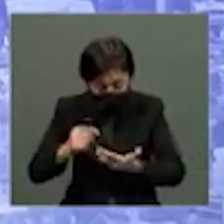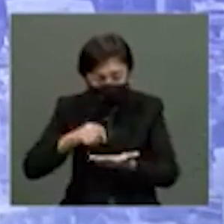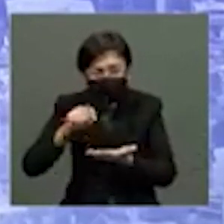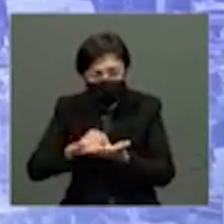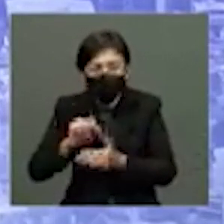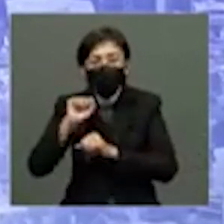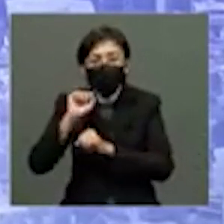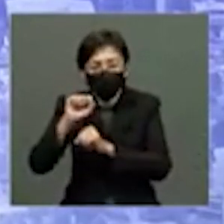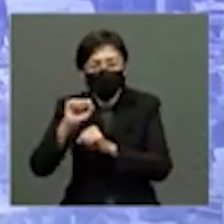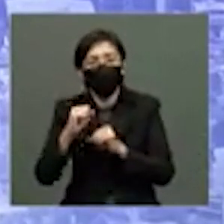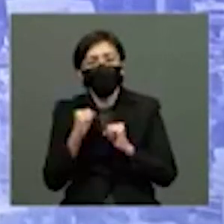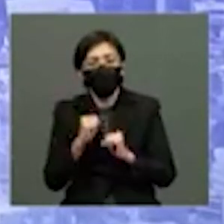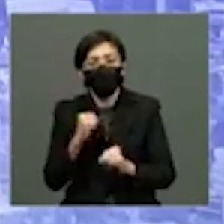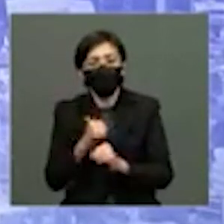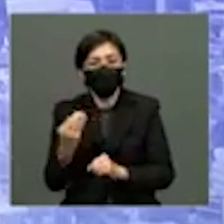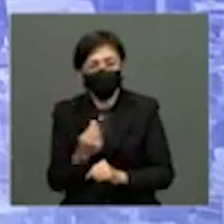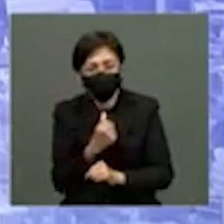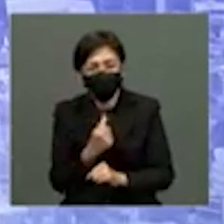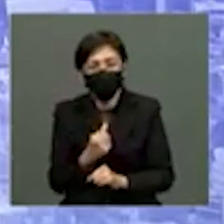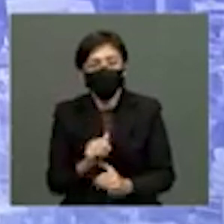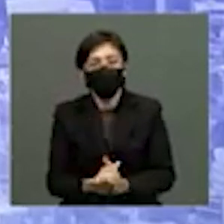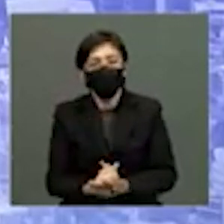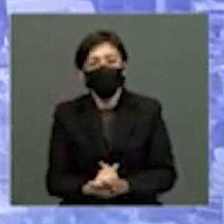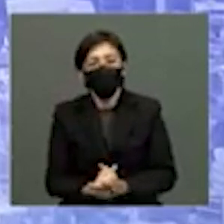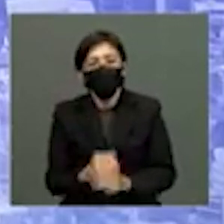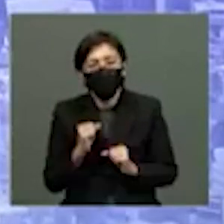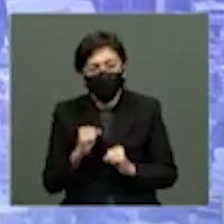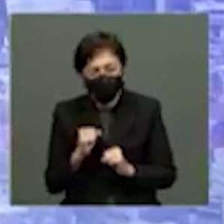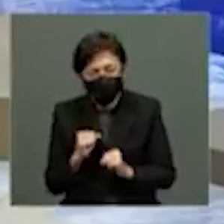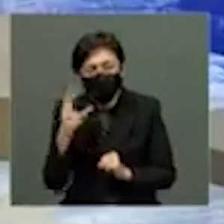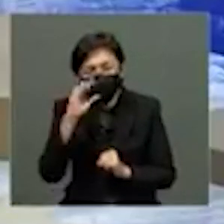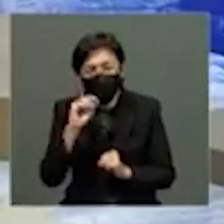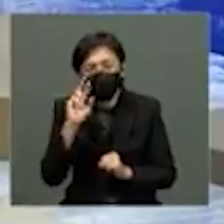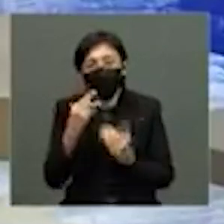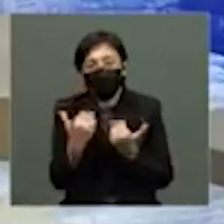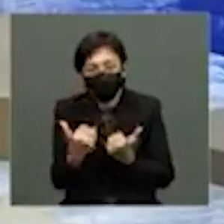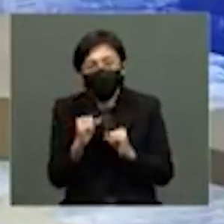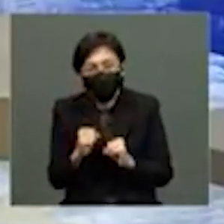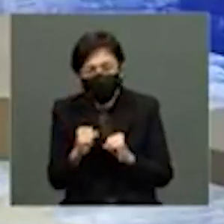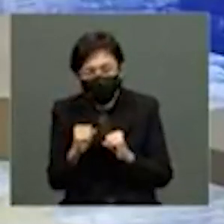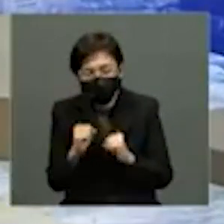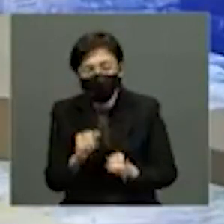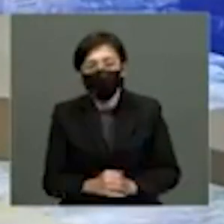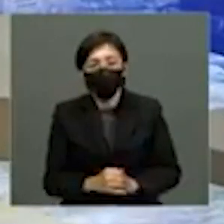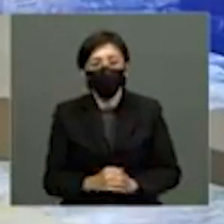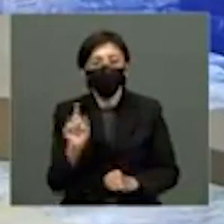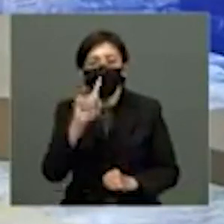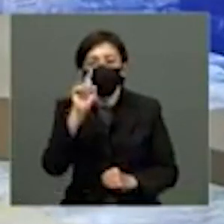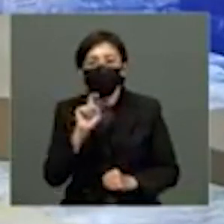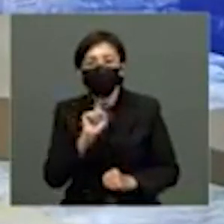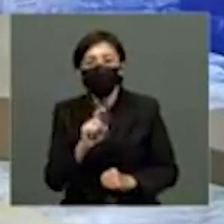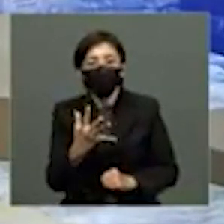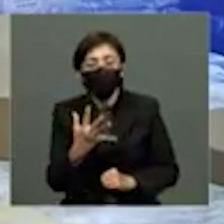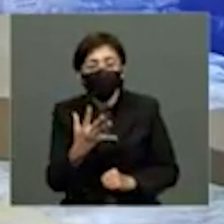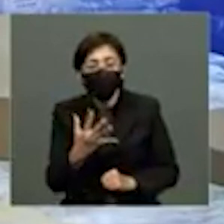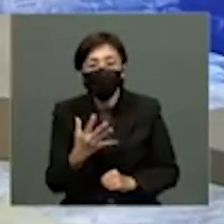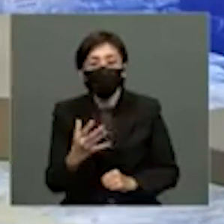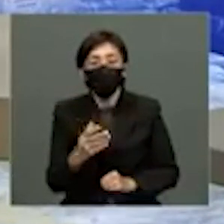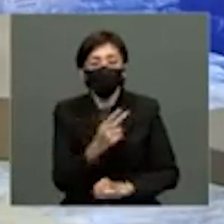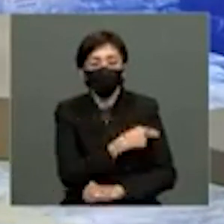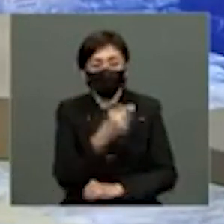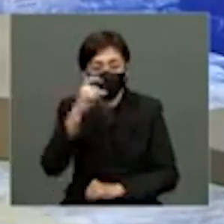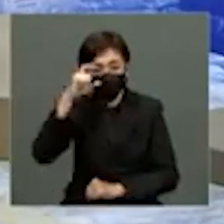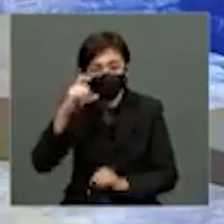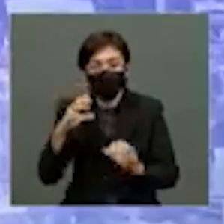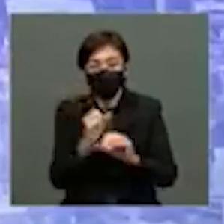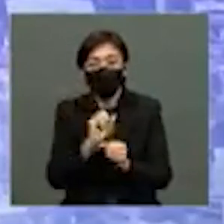ามแต่นะครับอย่างที่บอกว่าทามิ่งเร็วที่สุดคือคืนนี้เที่ยงคืนคืนนี้ครับ ค่ะไม่มีประเด็นคำถามแล้วค่ะคุณหมอฝากถึงคุณผู้ชมเพิ่มเติมไหมคะ ครับ